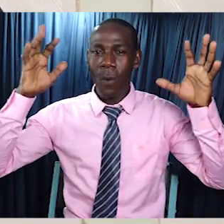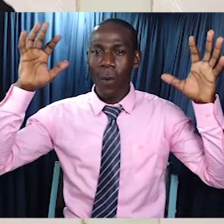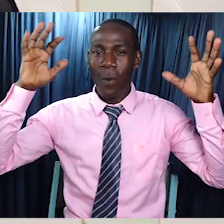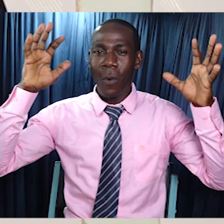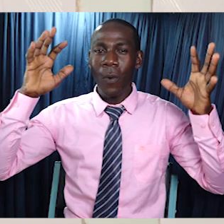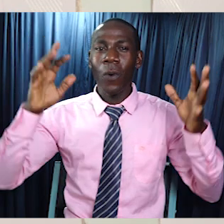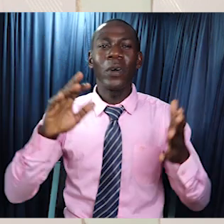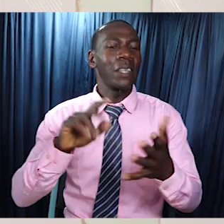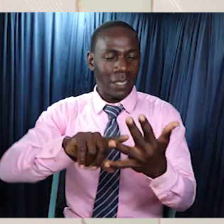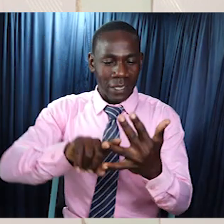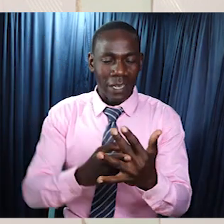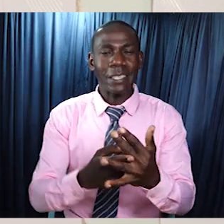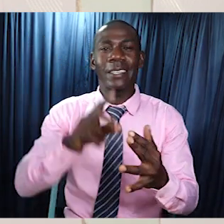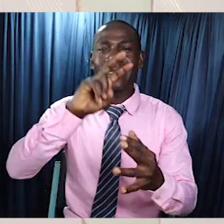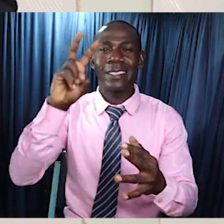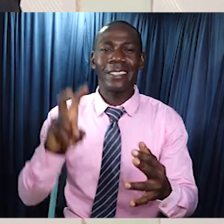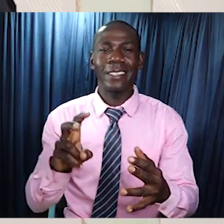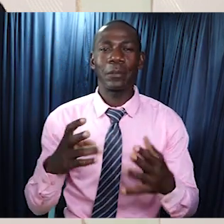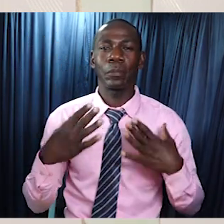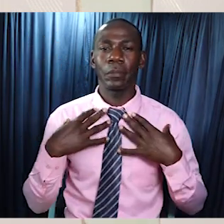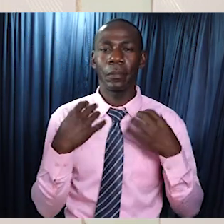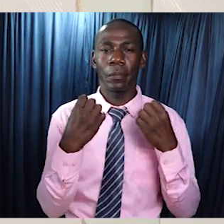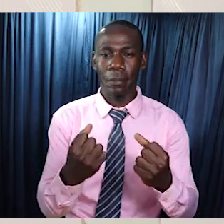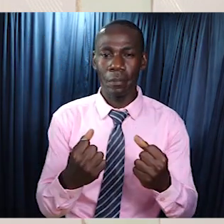Na akaingia kwa mtihani. She go to the exam. Na